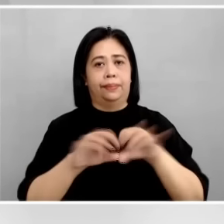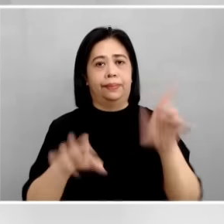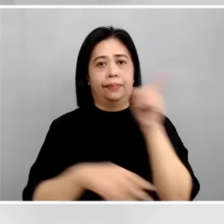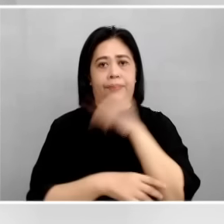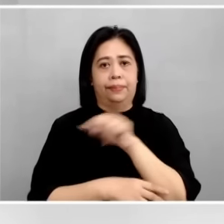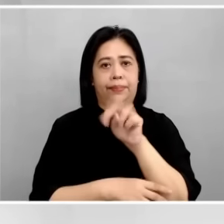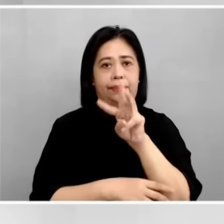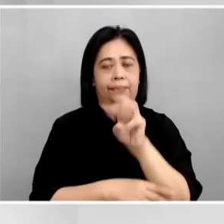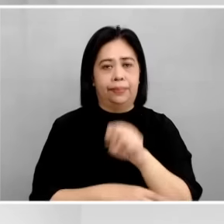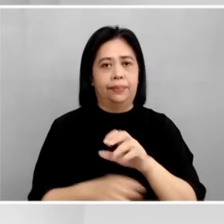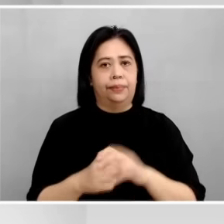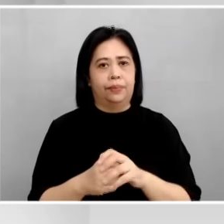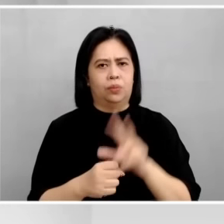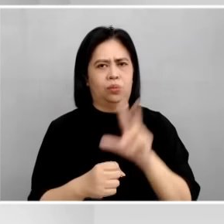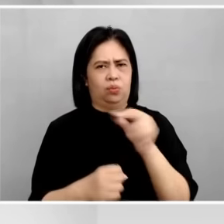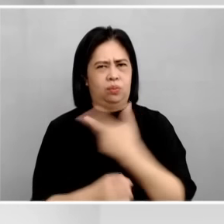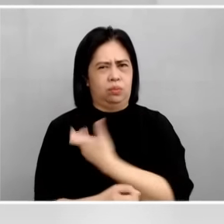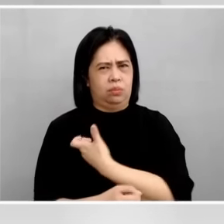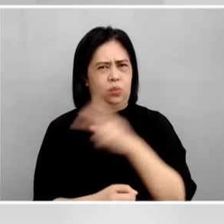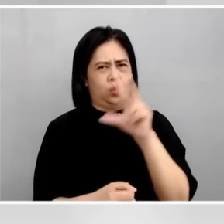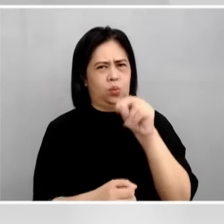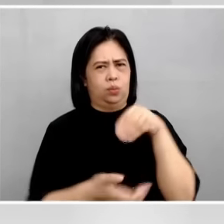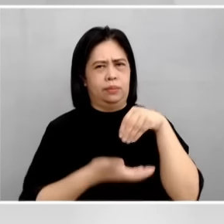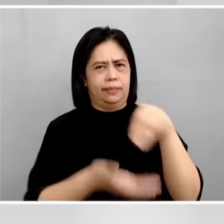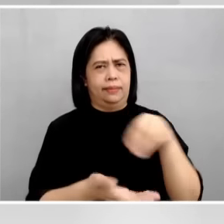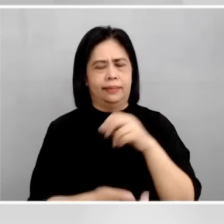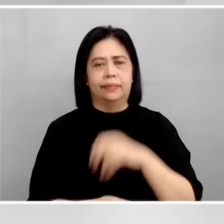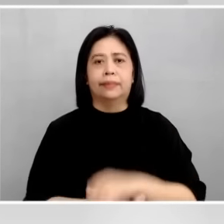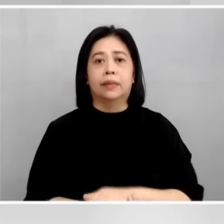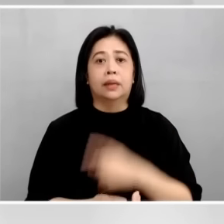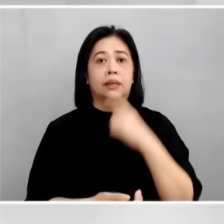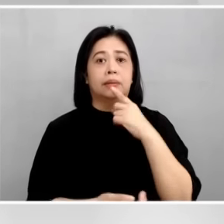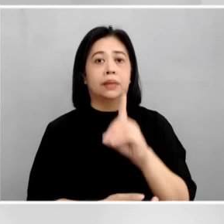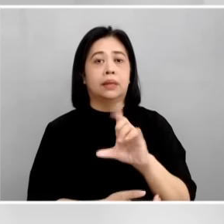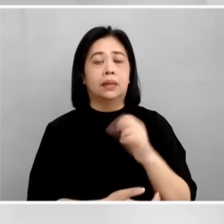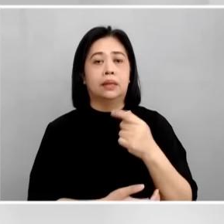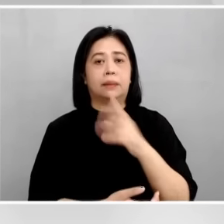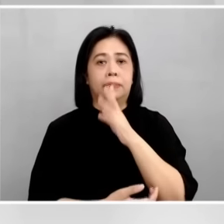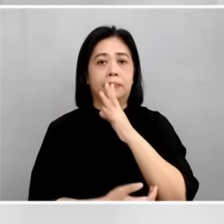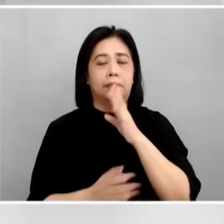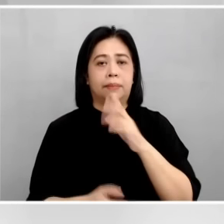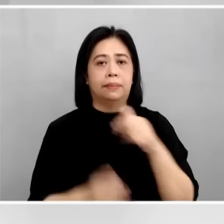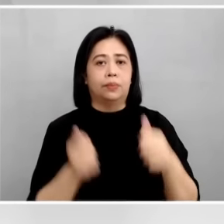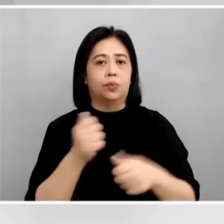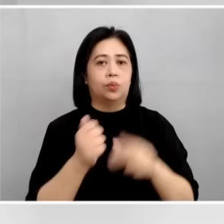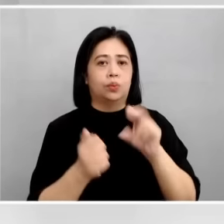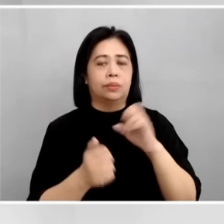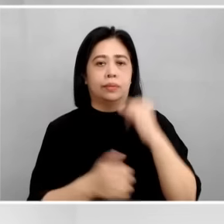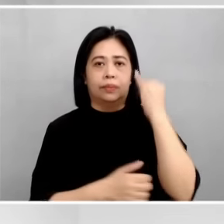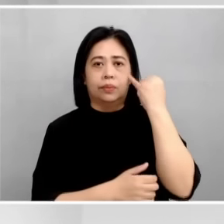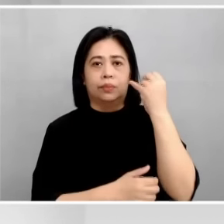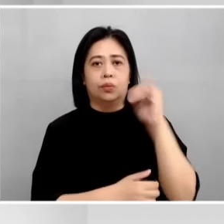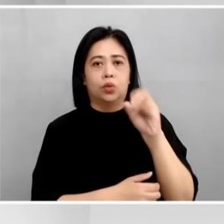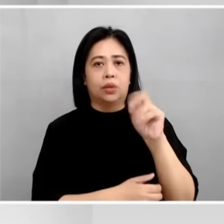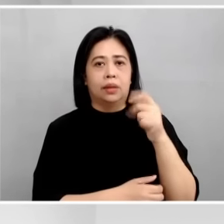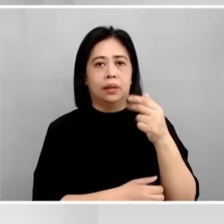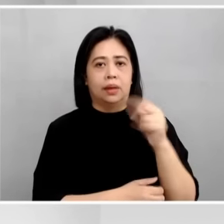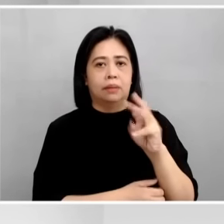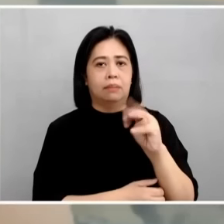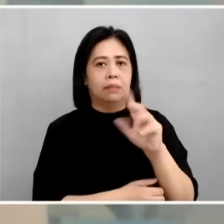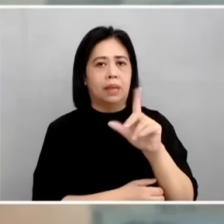news na no vaccine, no ayuda. Ayon kay DILG spokesman Undersecretary Jonathan Malaya, ang ayuda